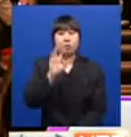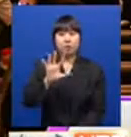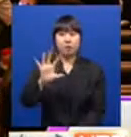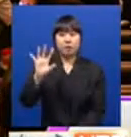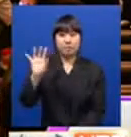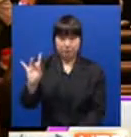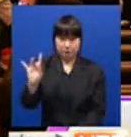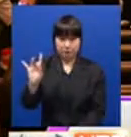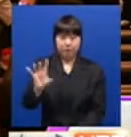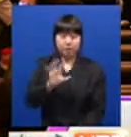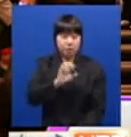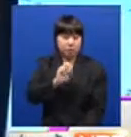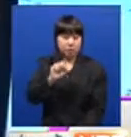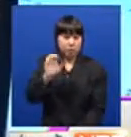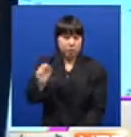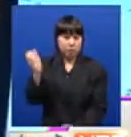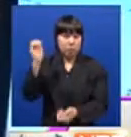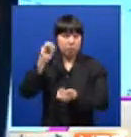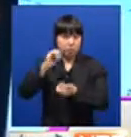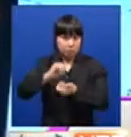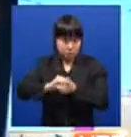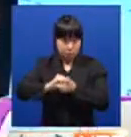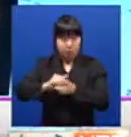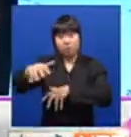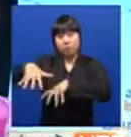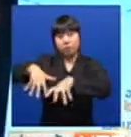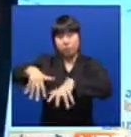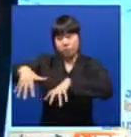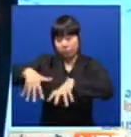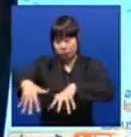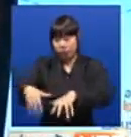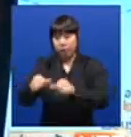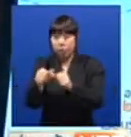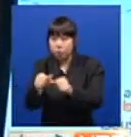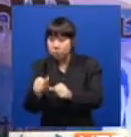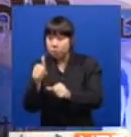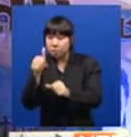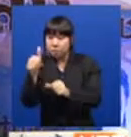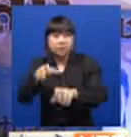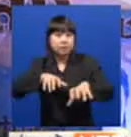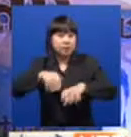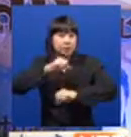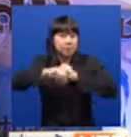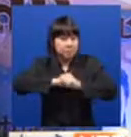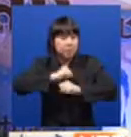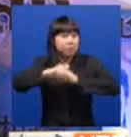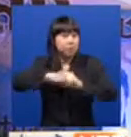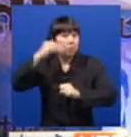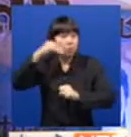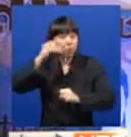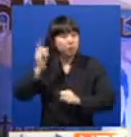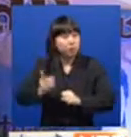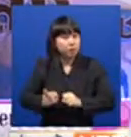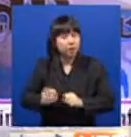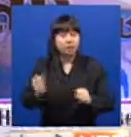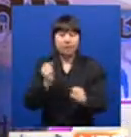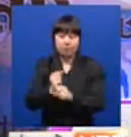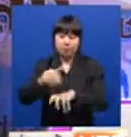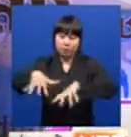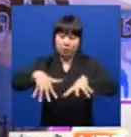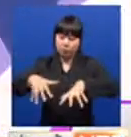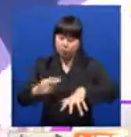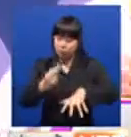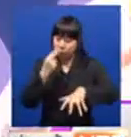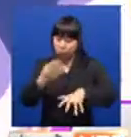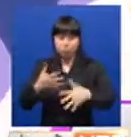ซึ่ ศ. ศ. ร่วมกับเครอขายรวมสรางชุชนท้องถ่นน่าอยู่จัดขึนเป็ประจำทุกปีเพื่อร่วมสรางชุมชนท้องถให้หน้าอยู่